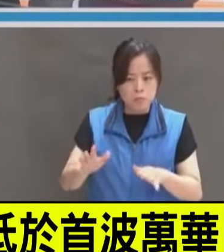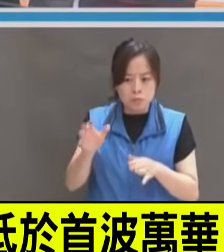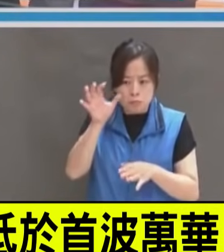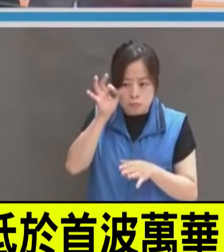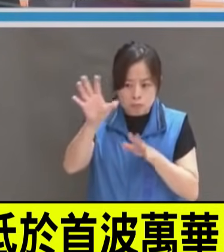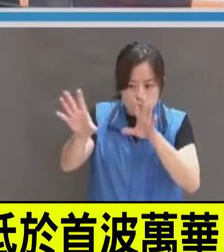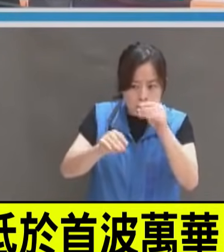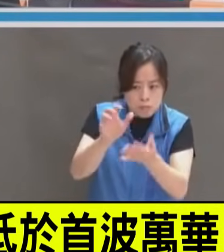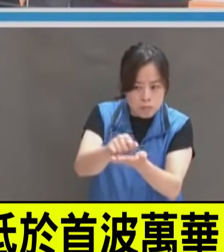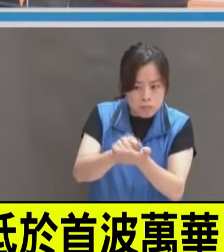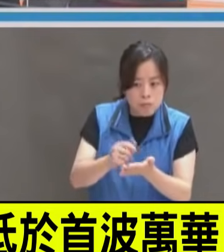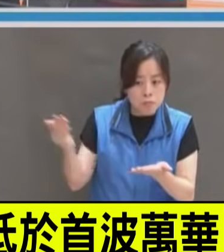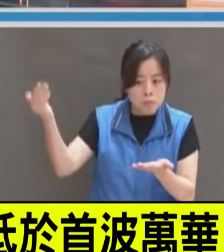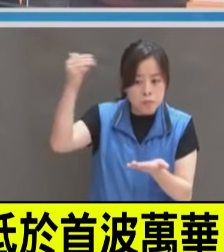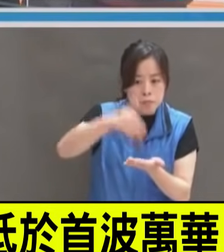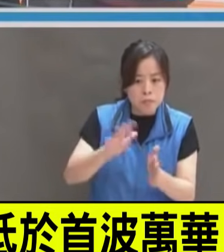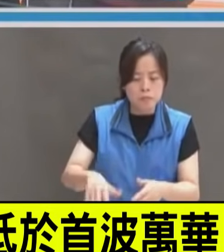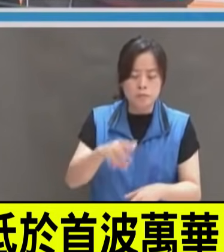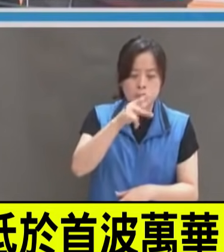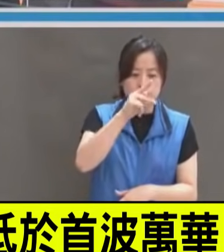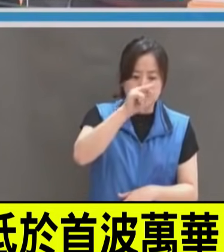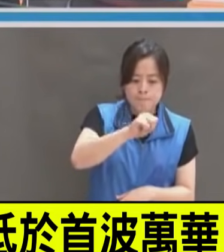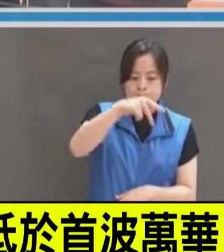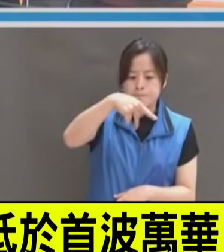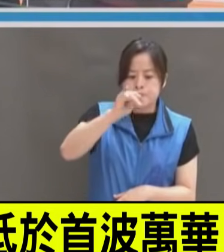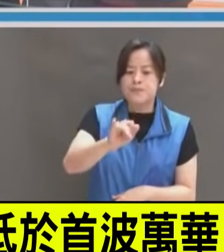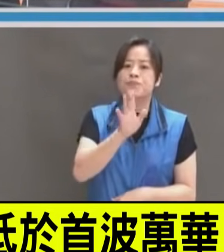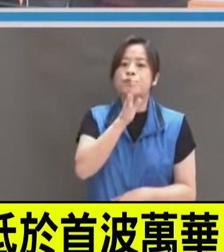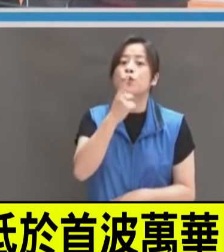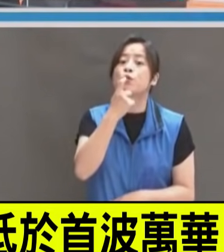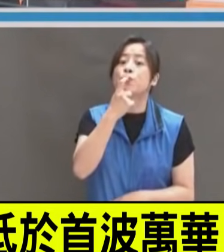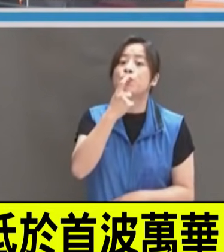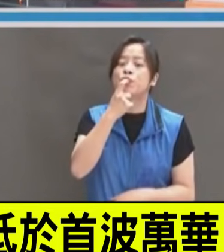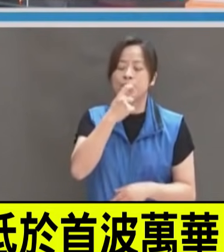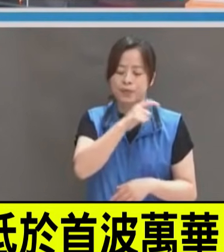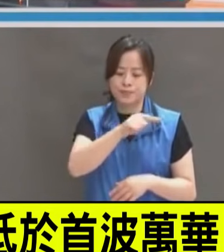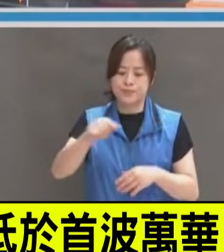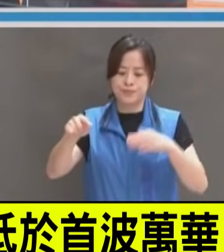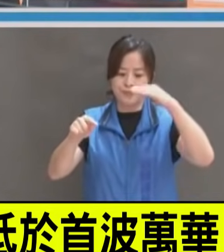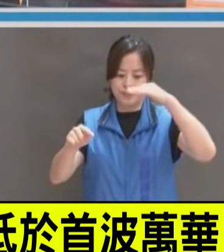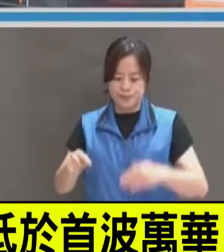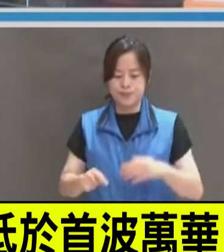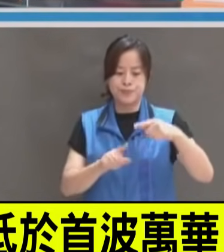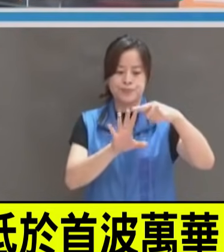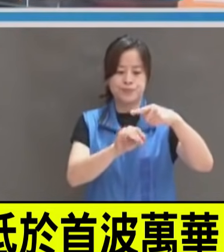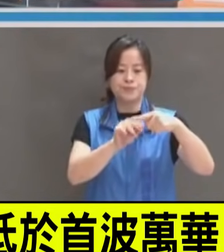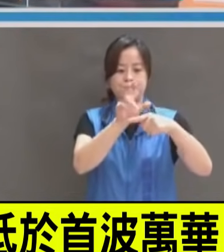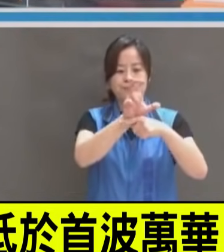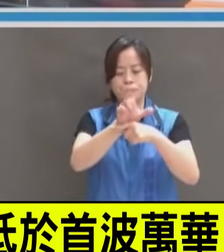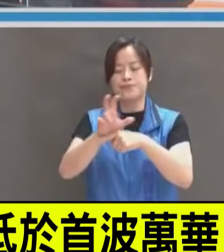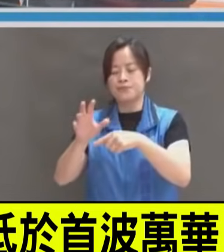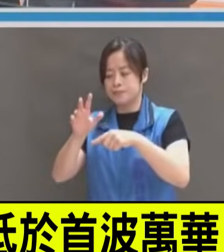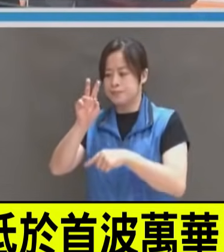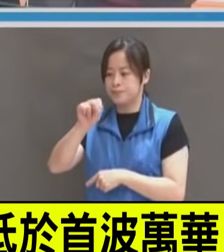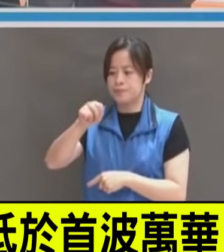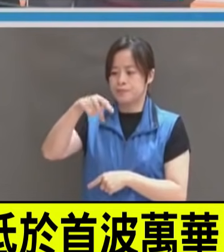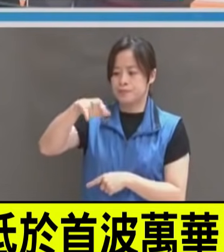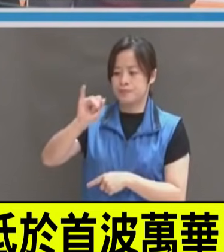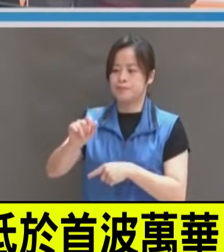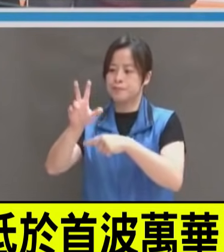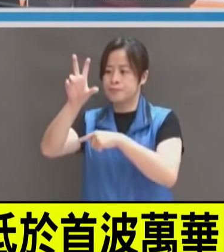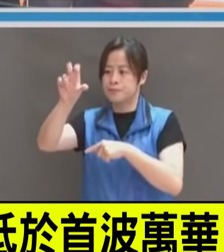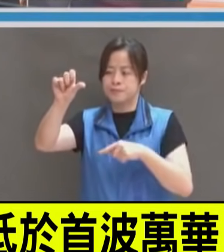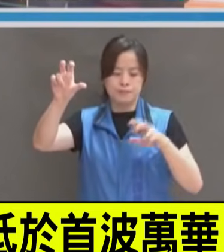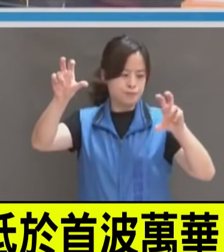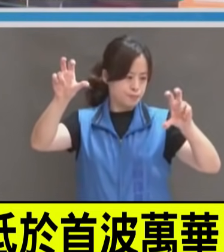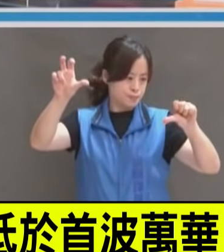过双北的努经过新北市的努力之下，我们已经把原来的 3.47 已经降到现在的 70%